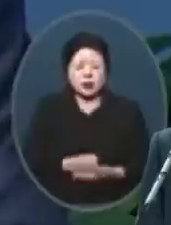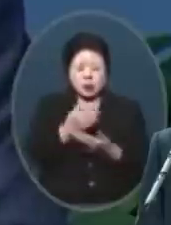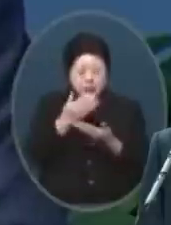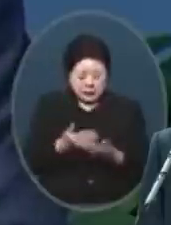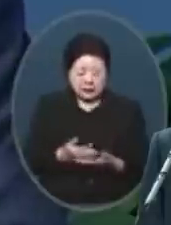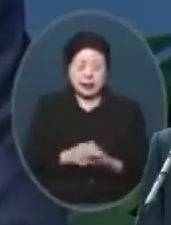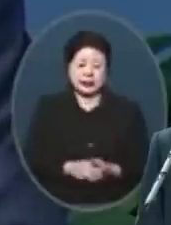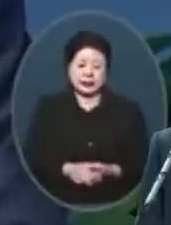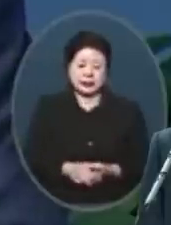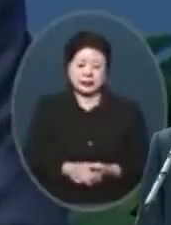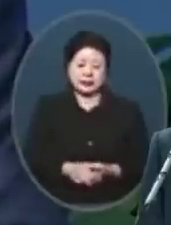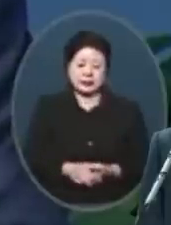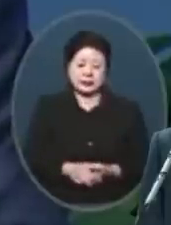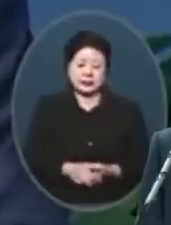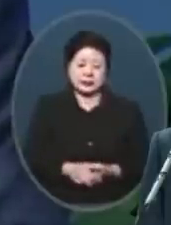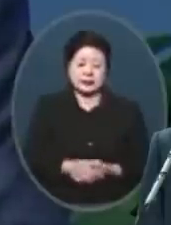받는다.